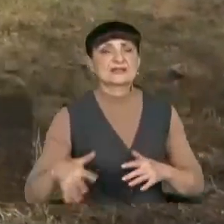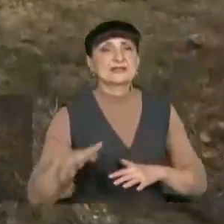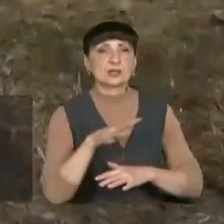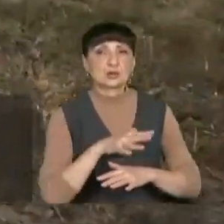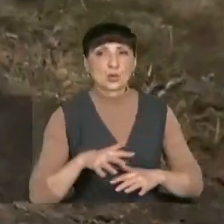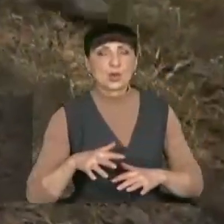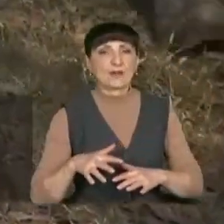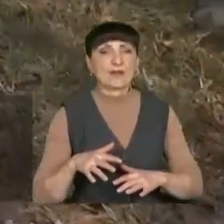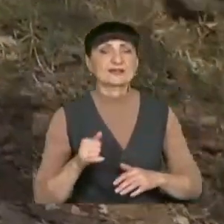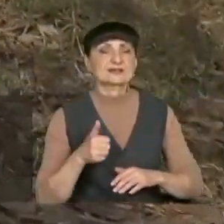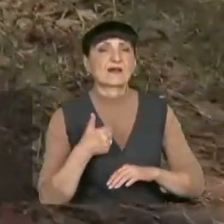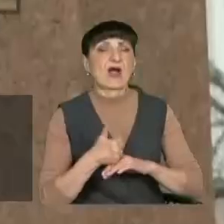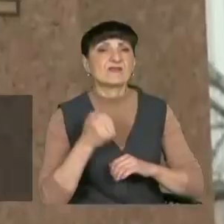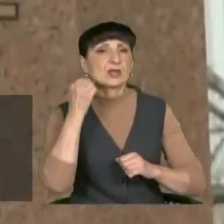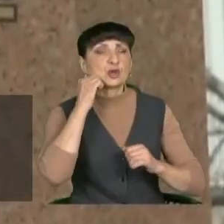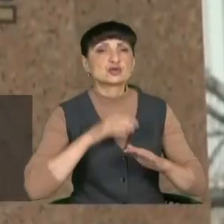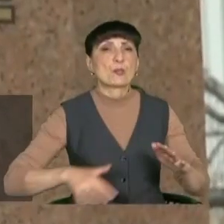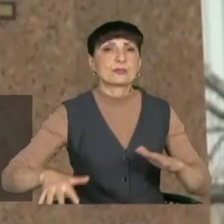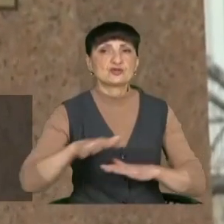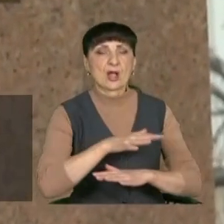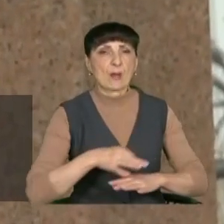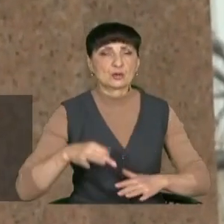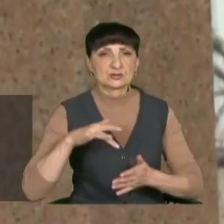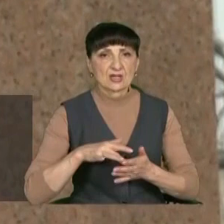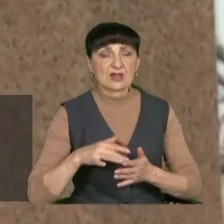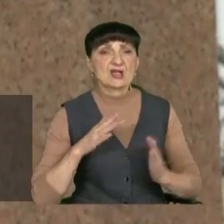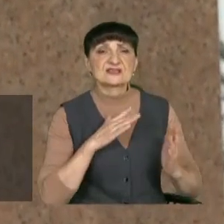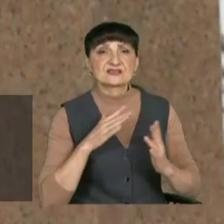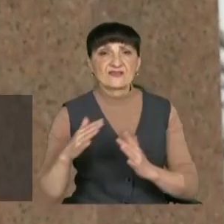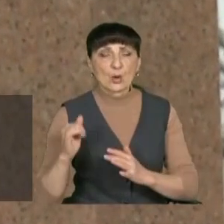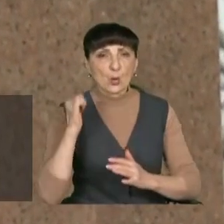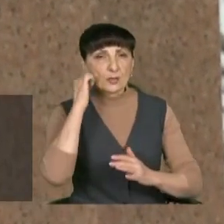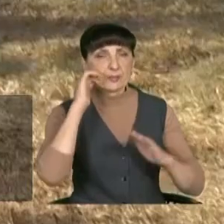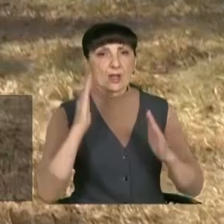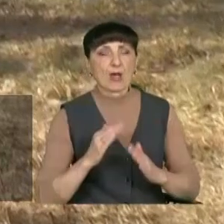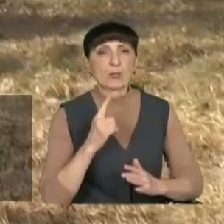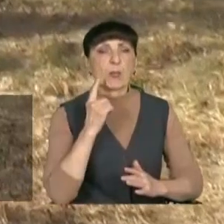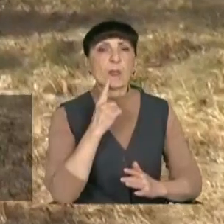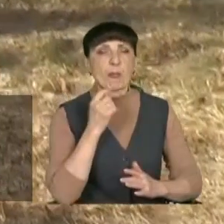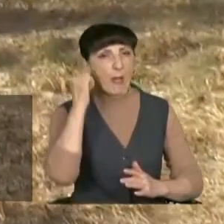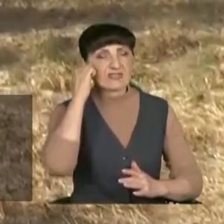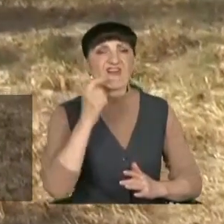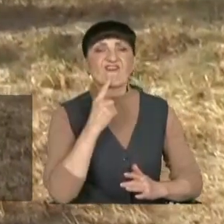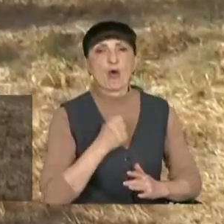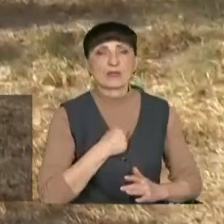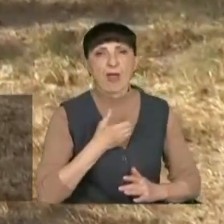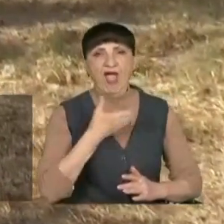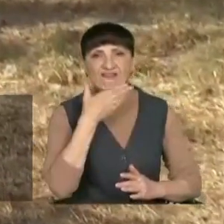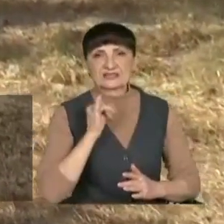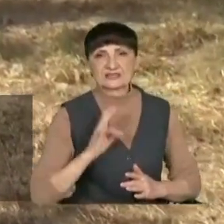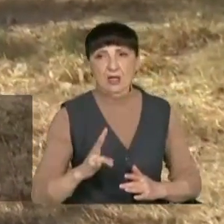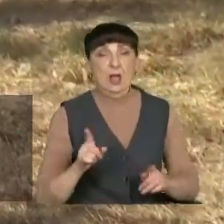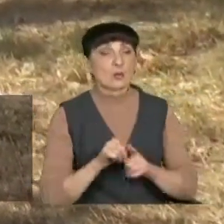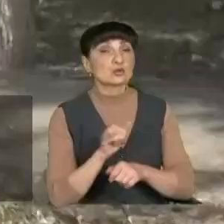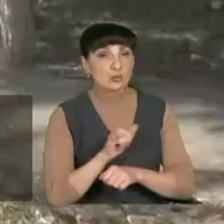без главных достопримечательностей областного центра. Среди них и сквер у мемориала памяти воинам-афганцам. Сообщается, что подобные